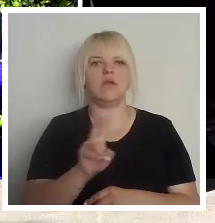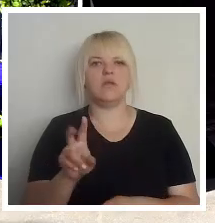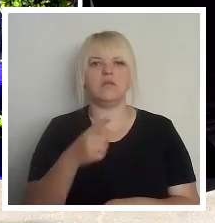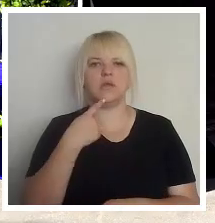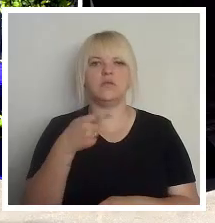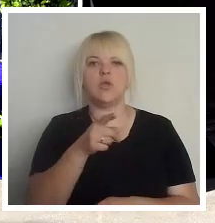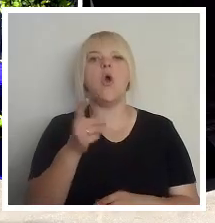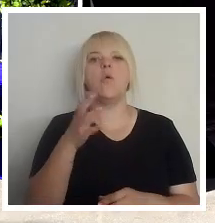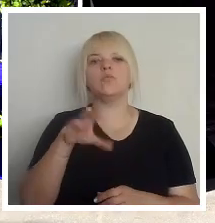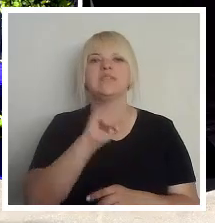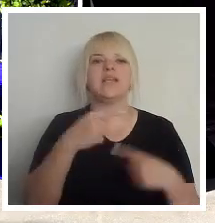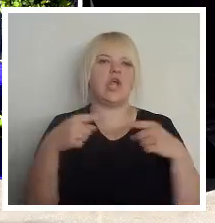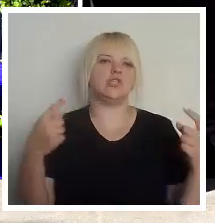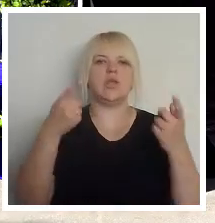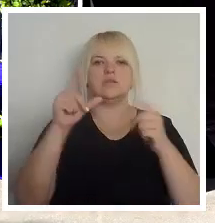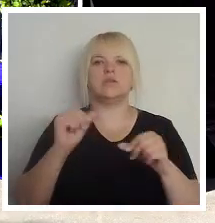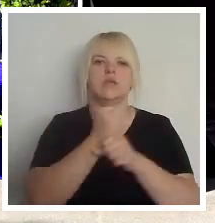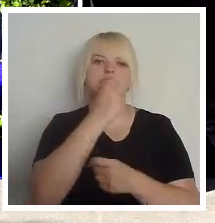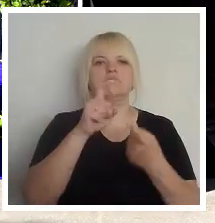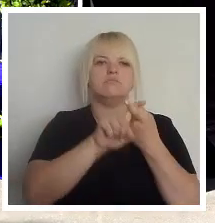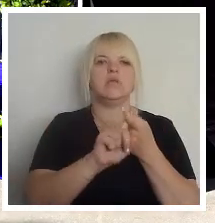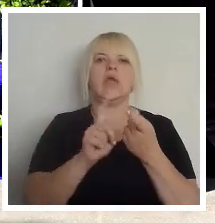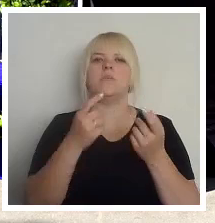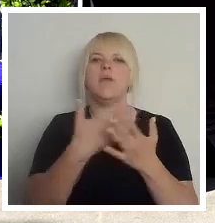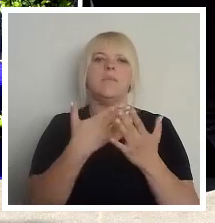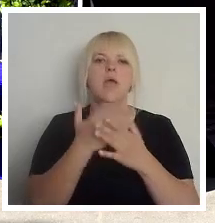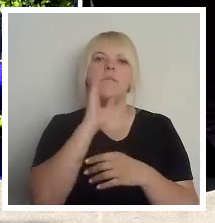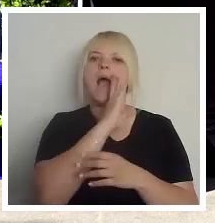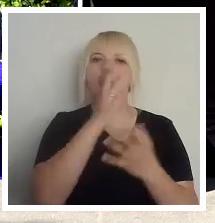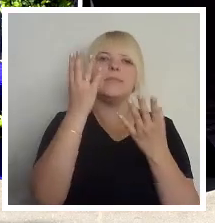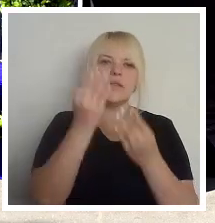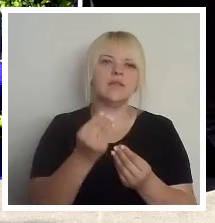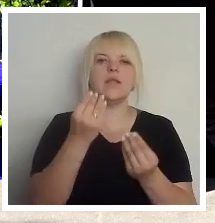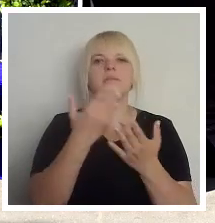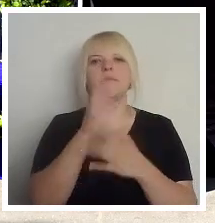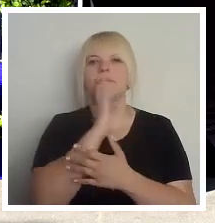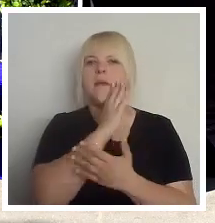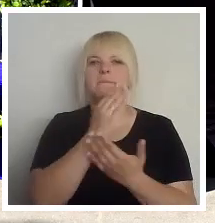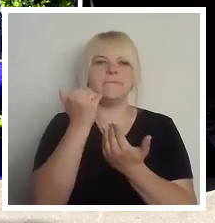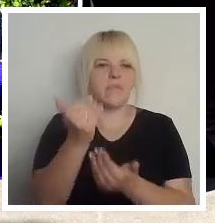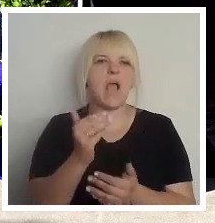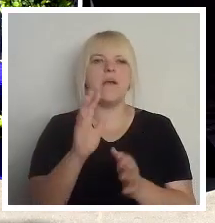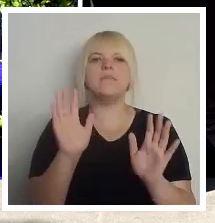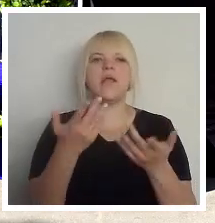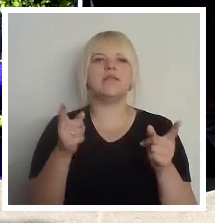ir dažādas atlaides, gan saistītas ar, nu, piemēram, māmiņu dienu, jā, māte, bet arī,